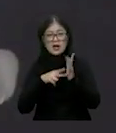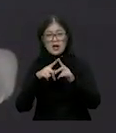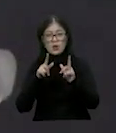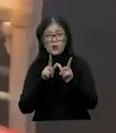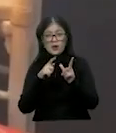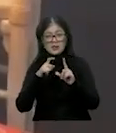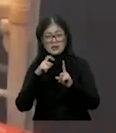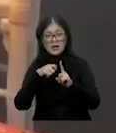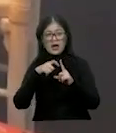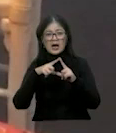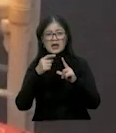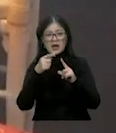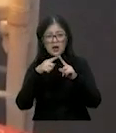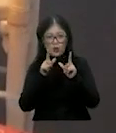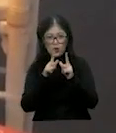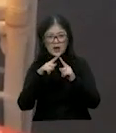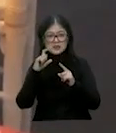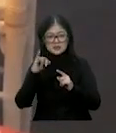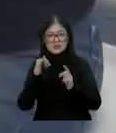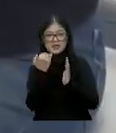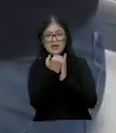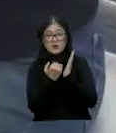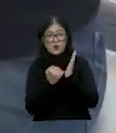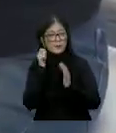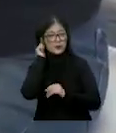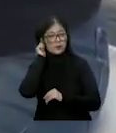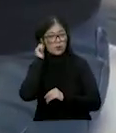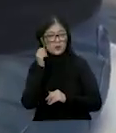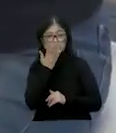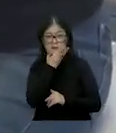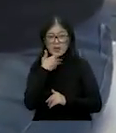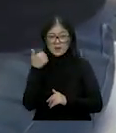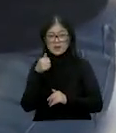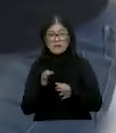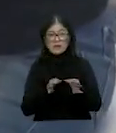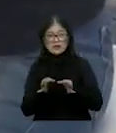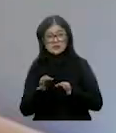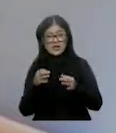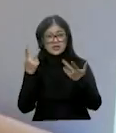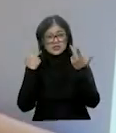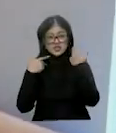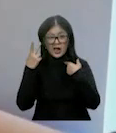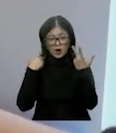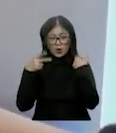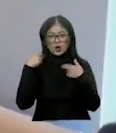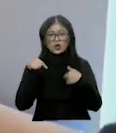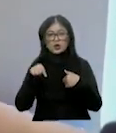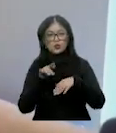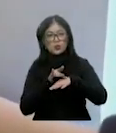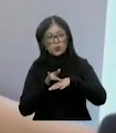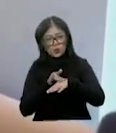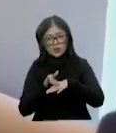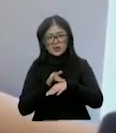Desember. Dalam event ini kaum hawa bisa mempercantik diri dengan fasilitas salon dan juga pemeriksaan kulit dan kesehatan